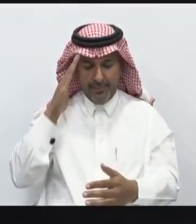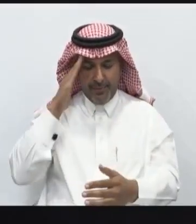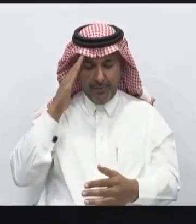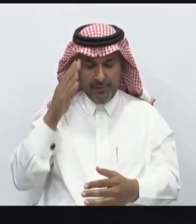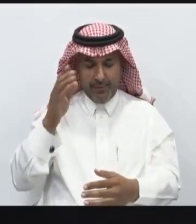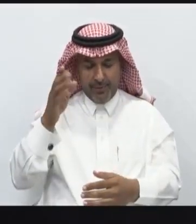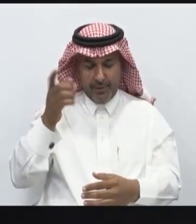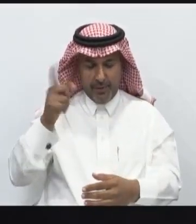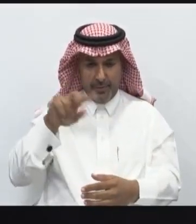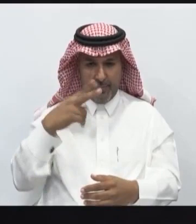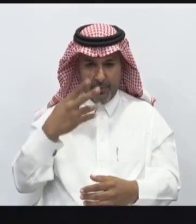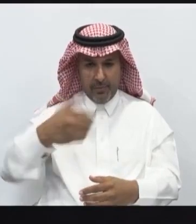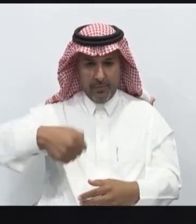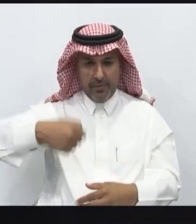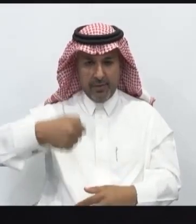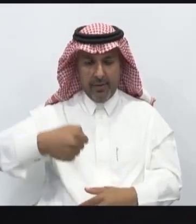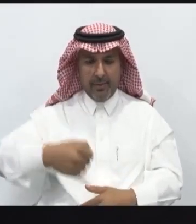والسلام عليكم ورحمة الله وبركاته.